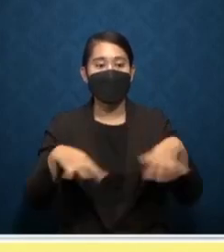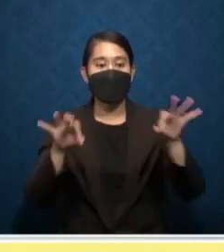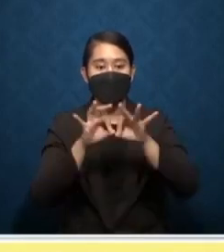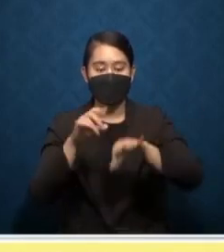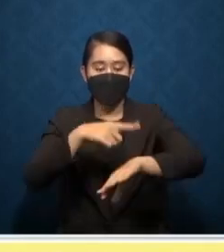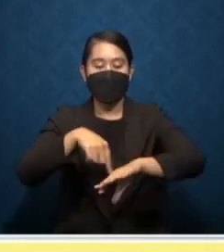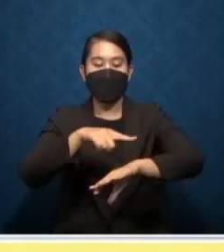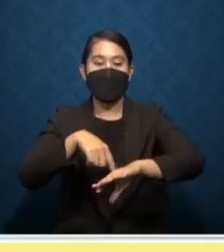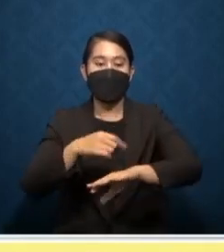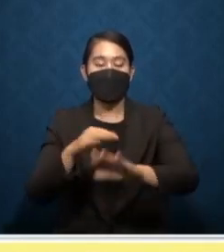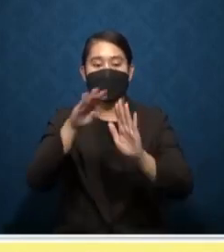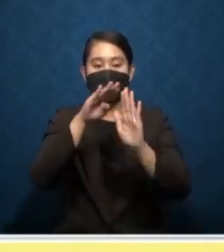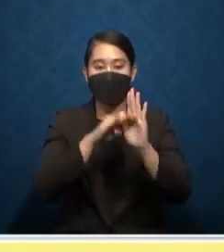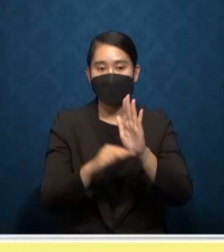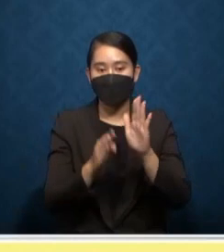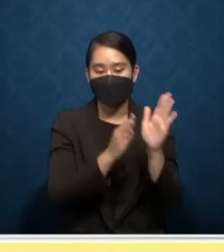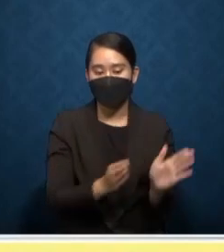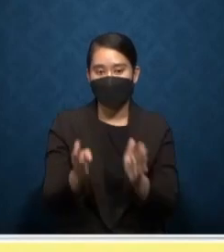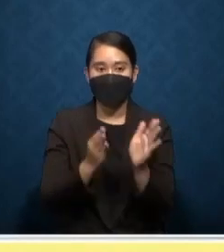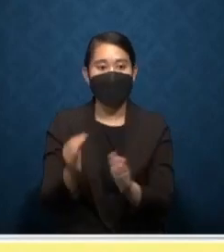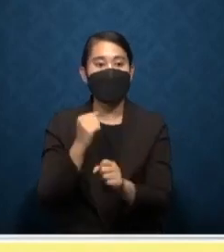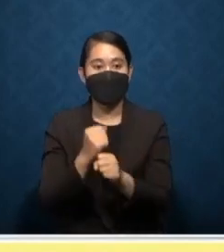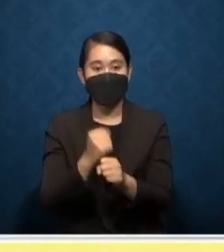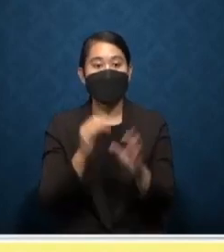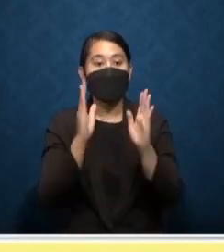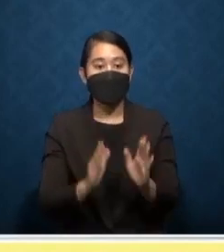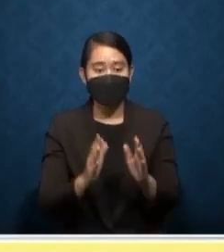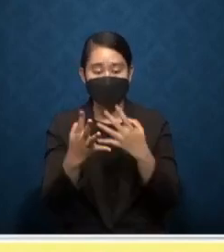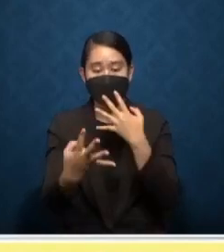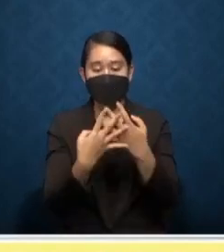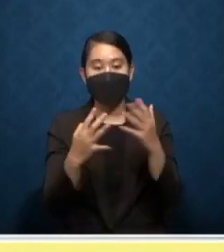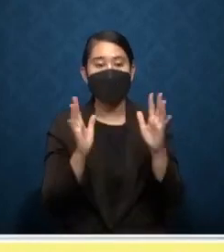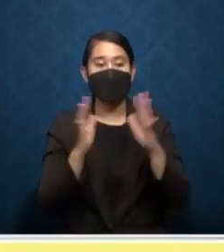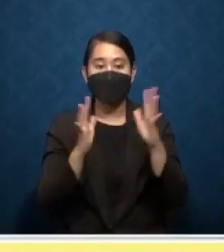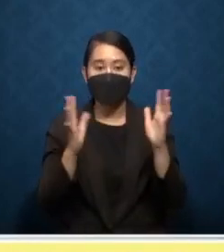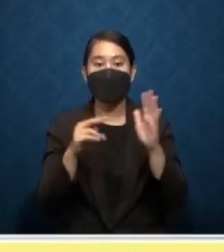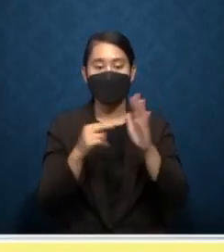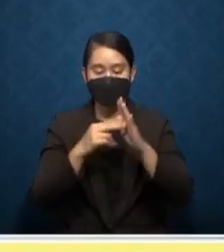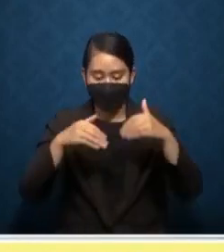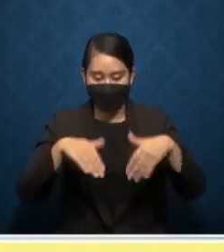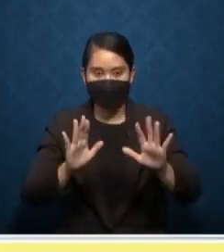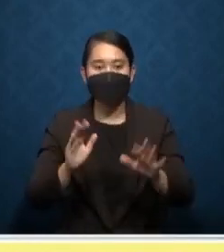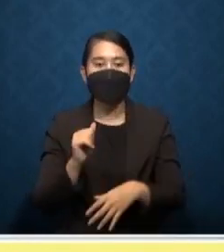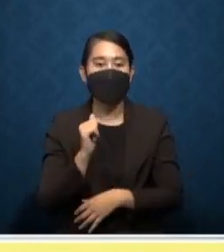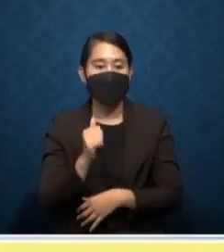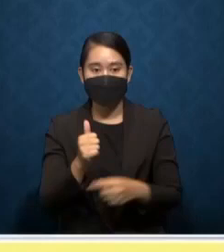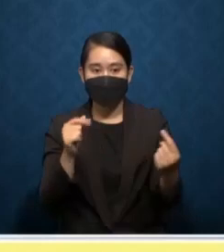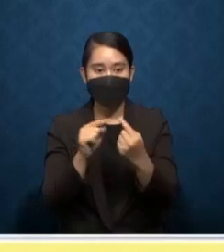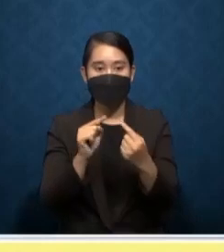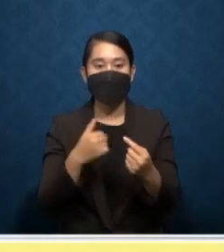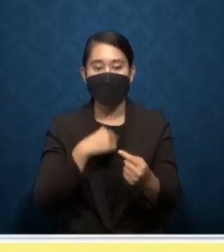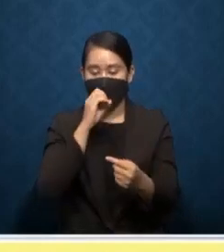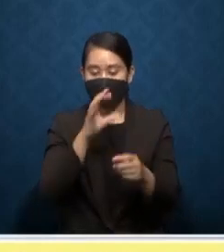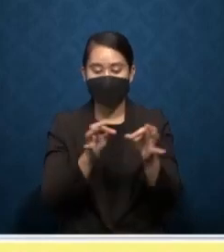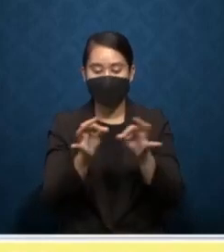ใช้ในการดเดินการเพราะฉนั้นเรื่องคนลนคุกมันก็ถูกปดปล่อยด้วยส่งต่ ทผมเรีนแล้ว